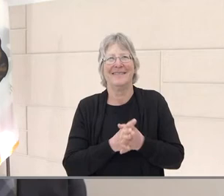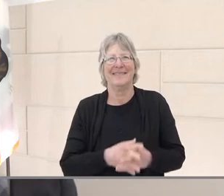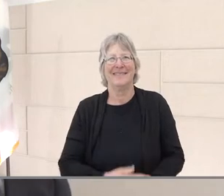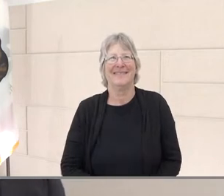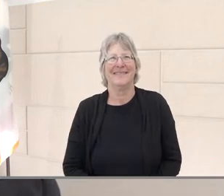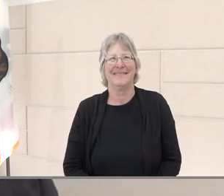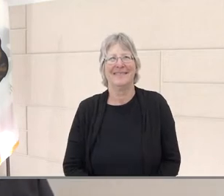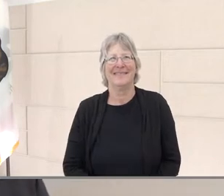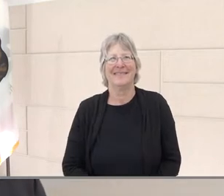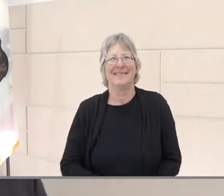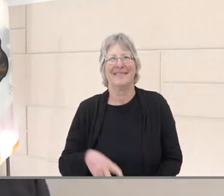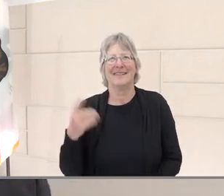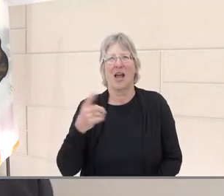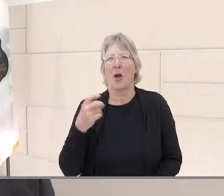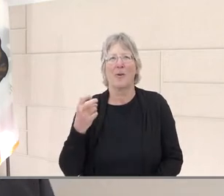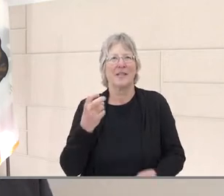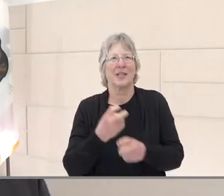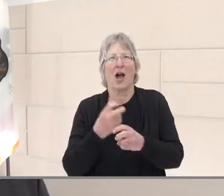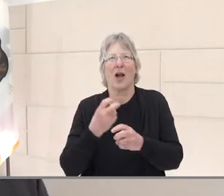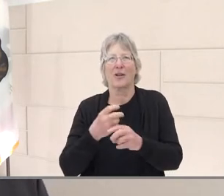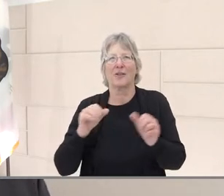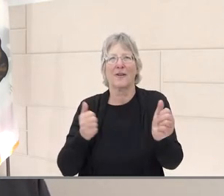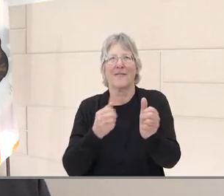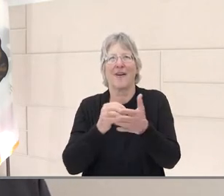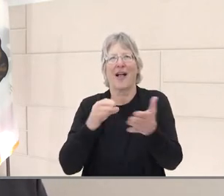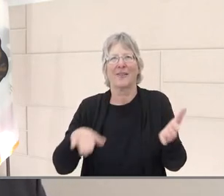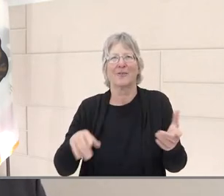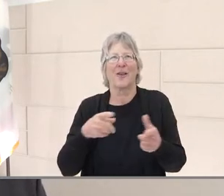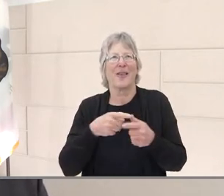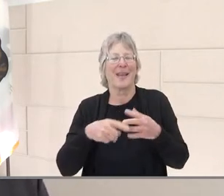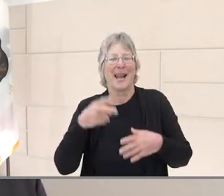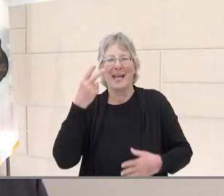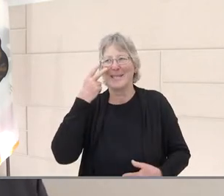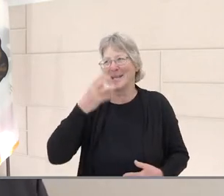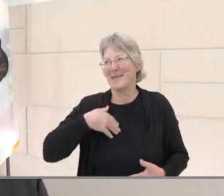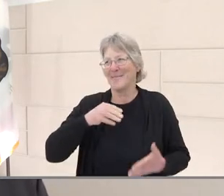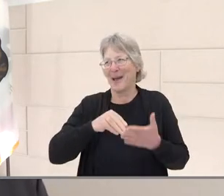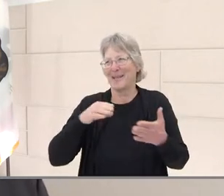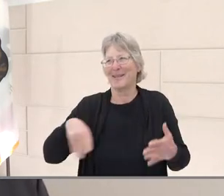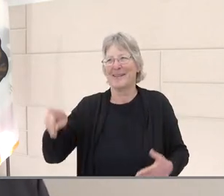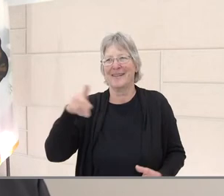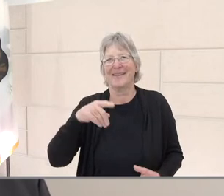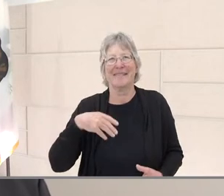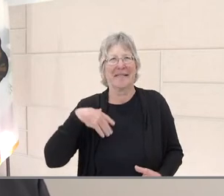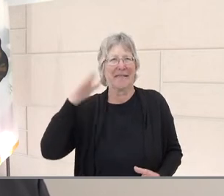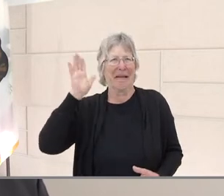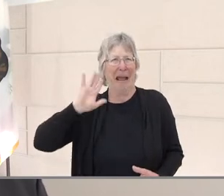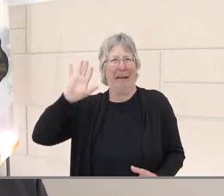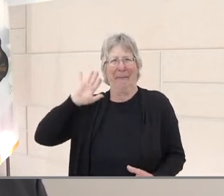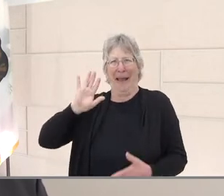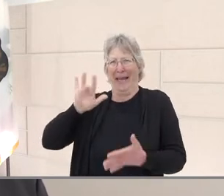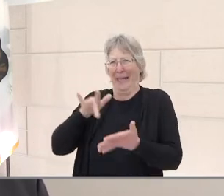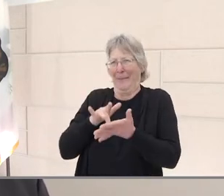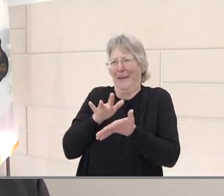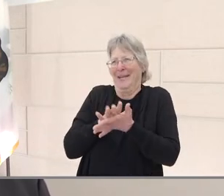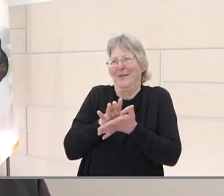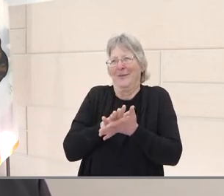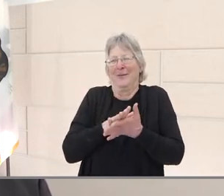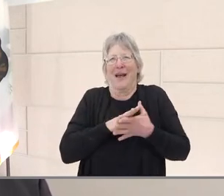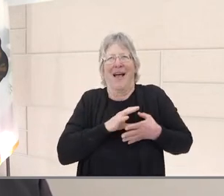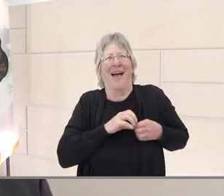ពេលតែងតែមានជារឿងលំបាកណាស់ដែលយើងឃើញសិស្សយើងលំបាកតាមដាន